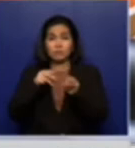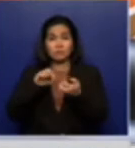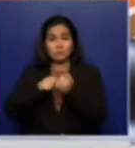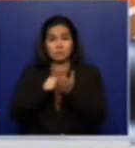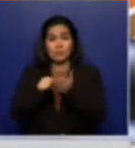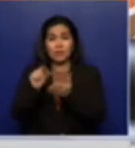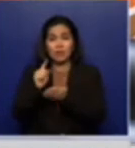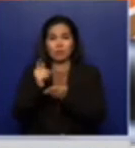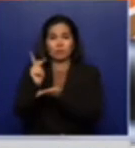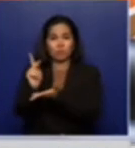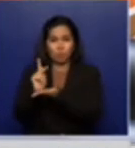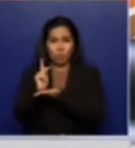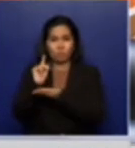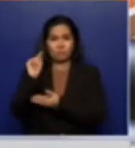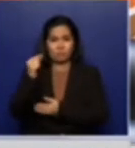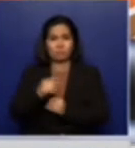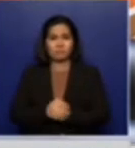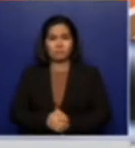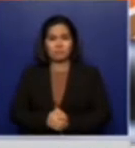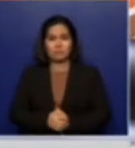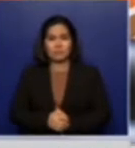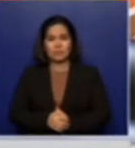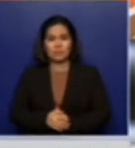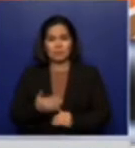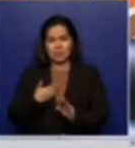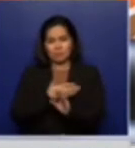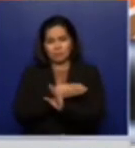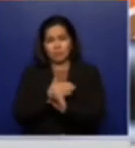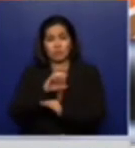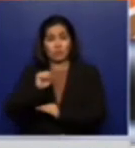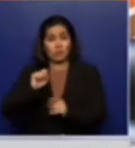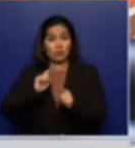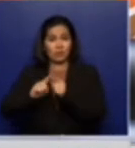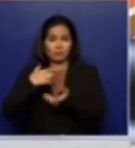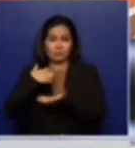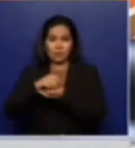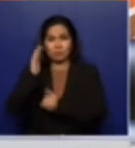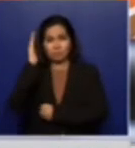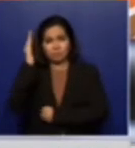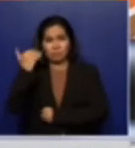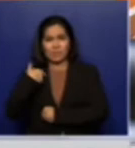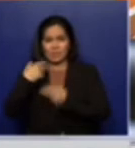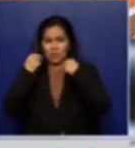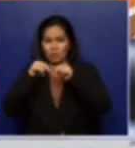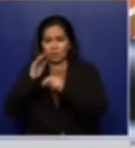พื่อนสมาชิกได้พูดไปพอสมควรเยอะแล้วเมื่อวานถ้อยแถลงนายกนี่เยอะ